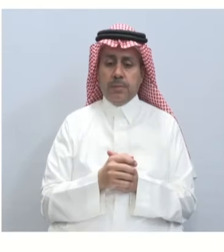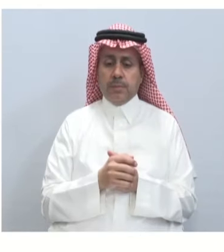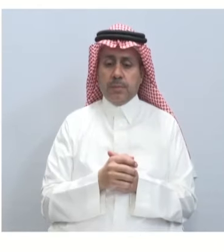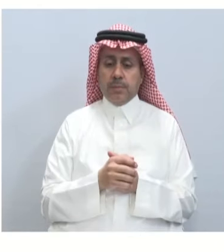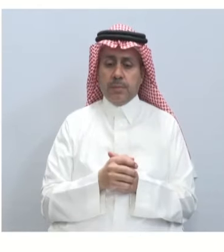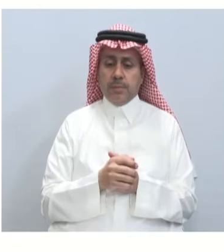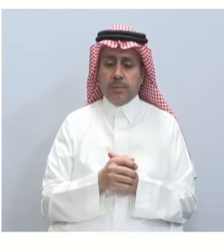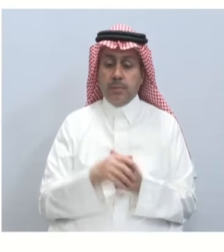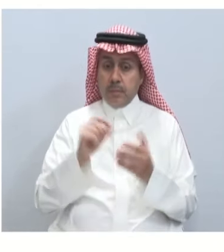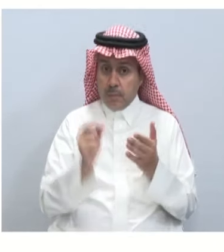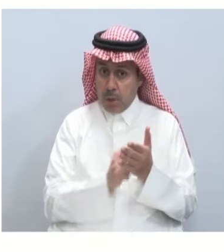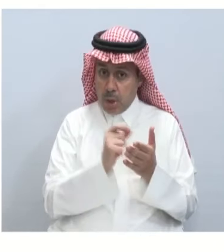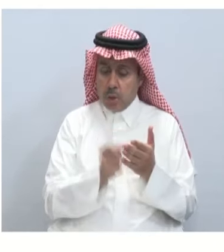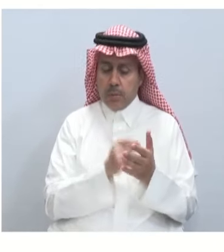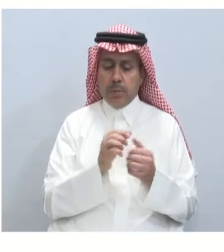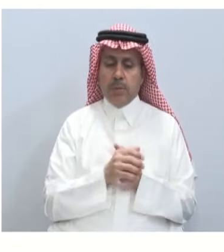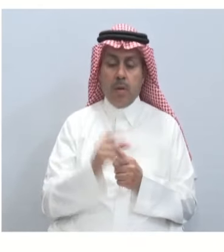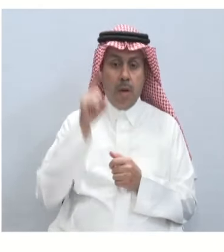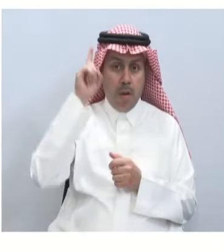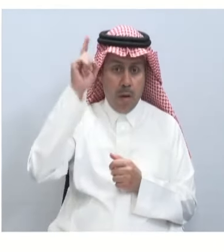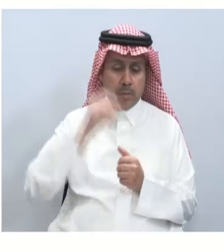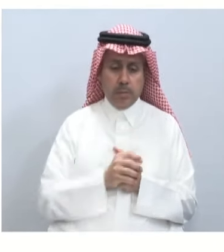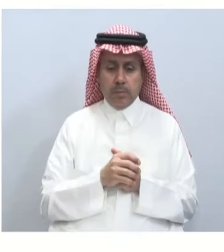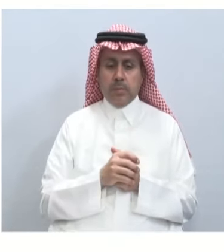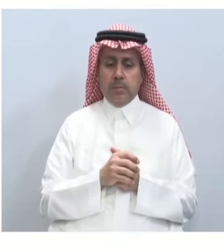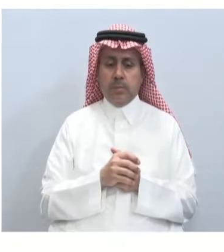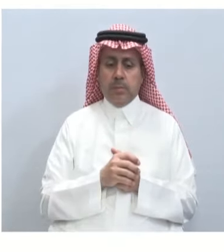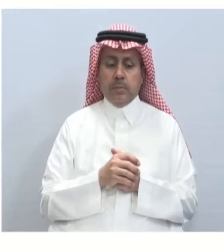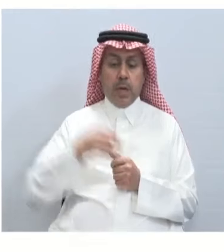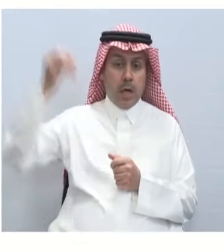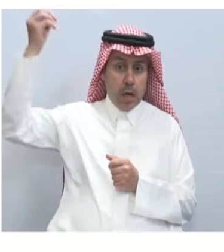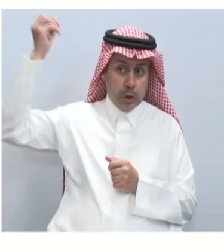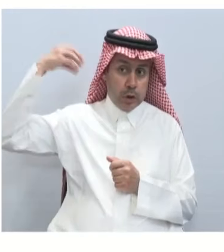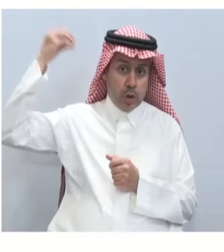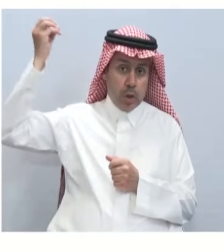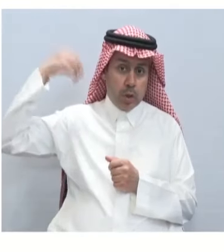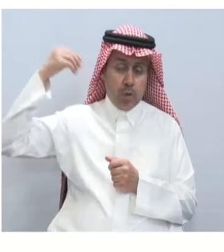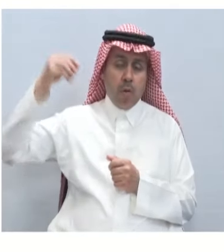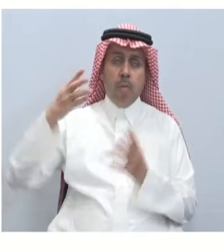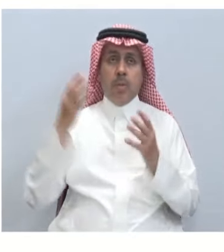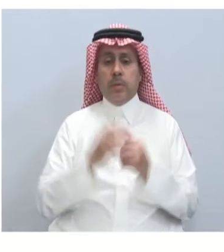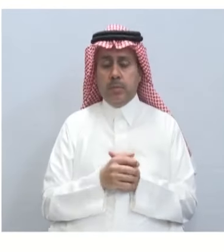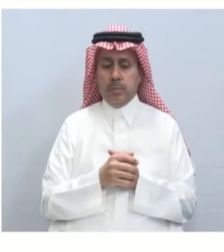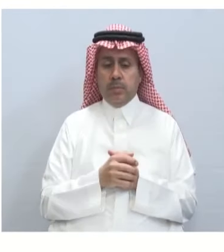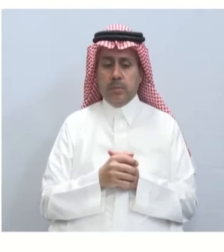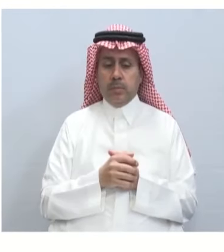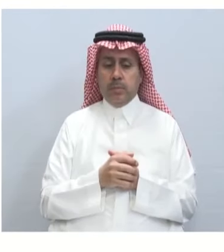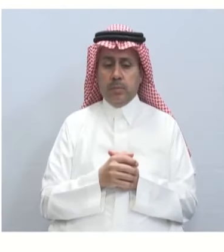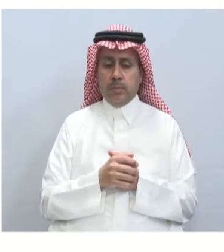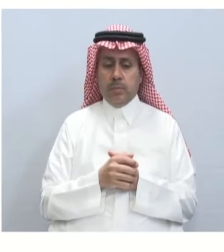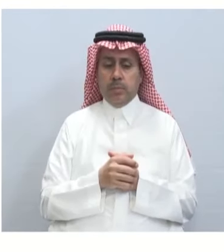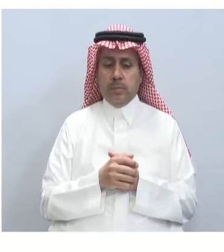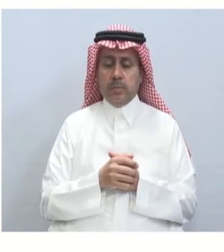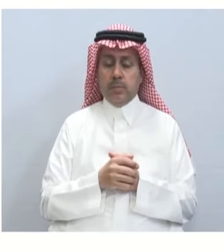حيث يكتب له او حيث يكتب له اجر وثواب بكل ثمره او زرع